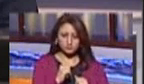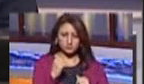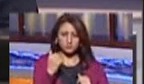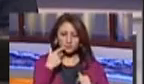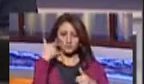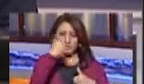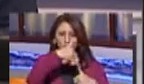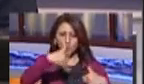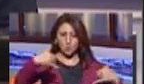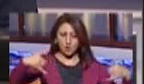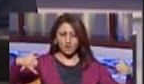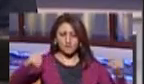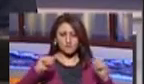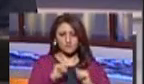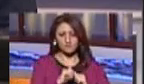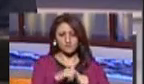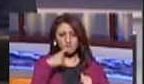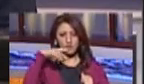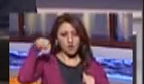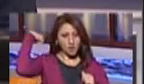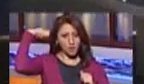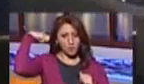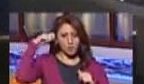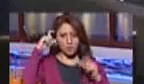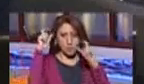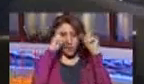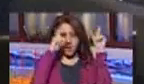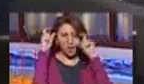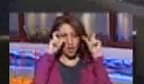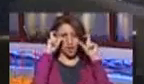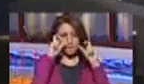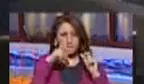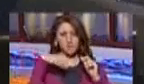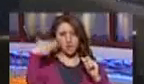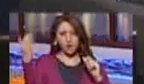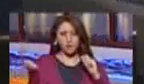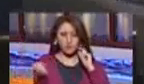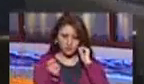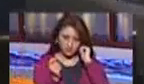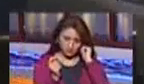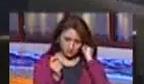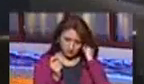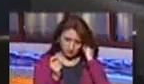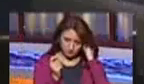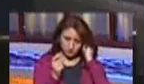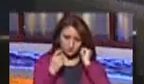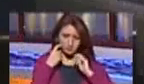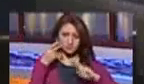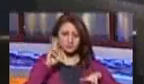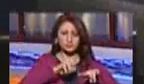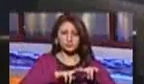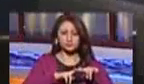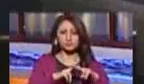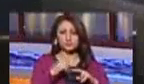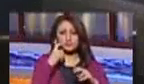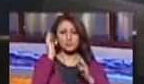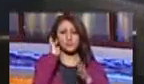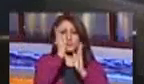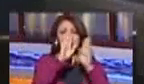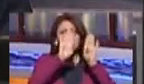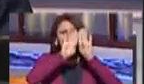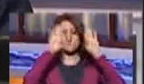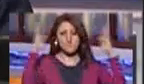القسم والتوجه لمبنى مديرية أمن الغربية، والذين قاموا برشقها بالحجارة مما أدى إلى إتلاف واجهة